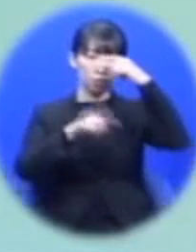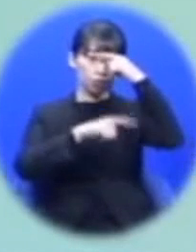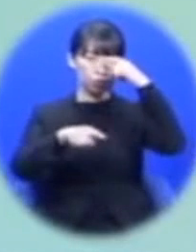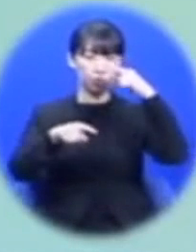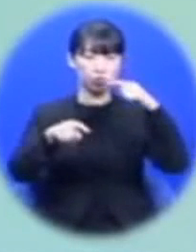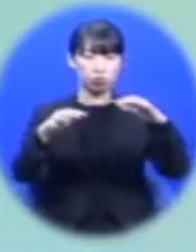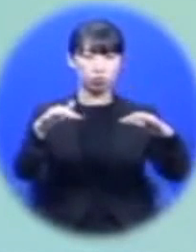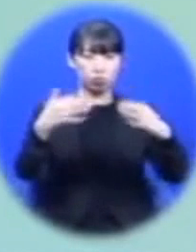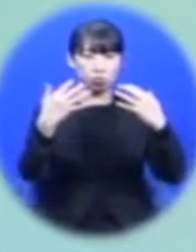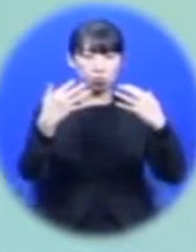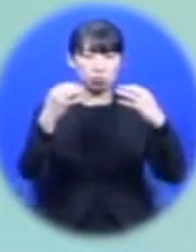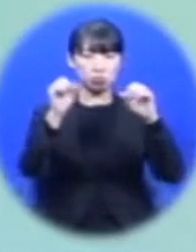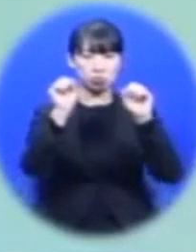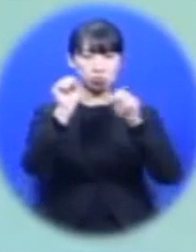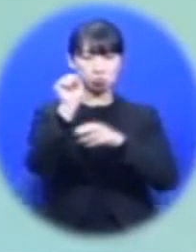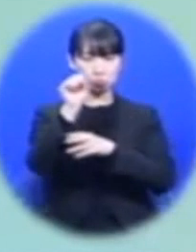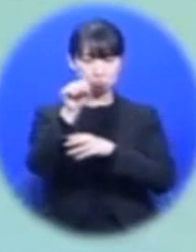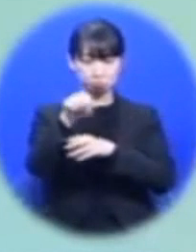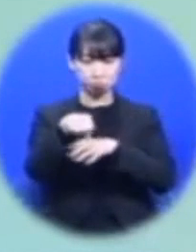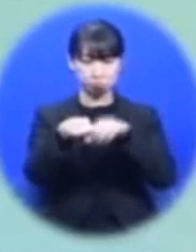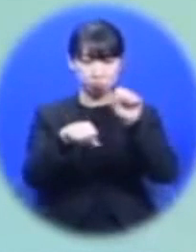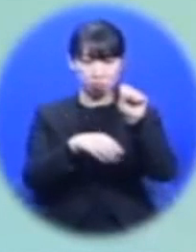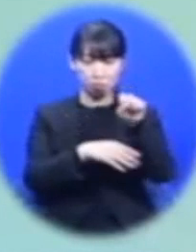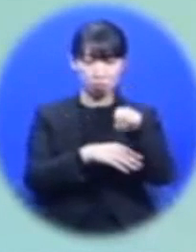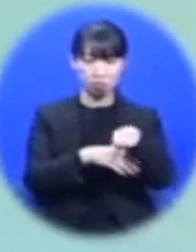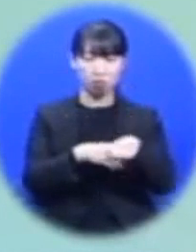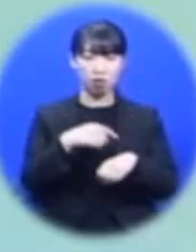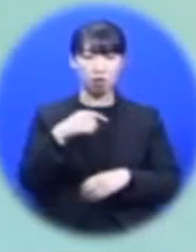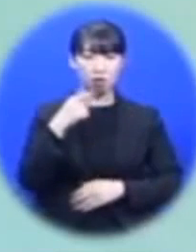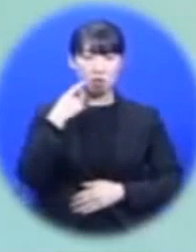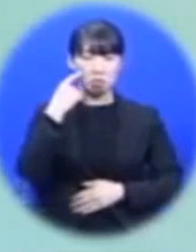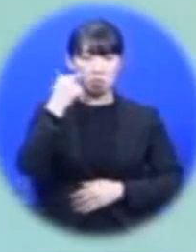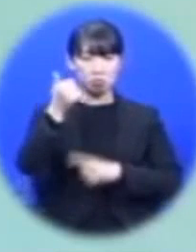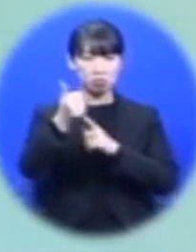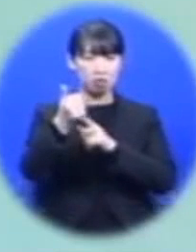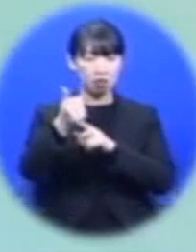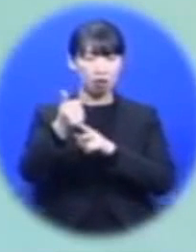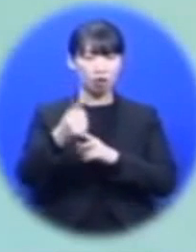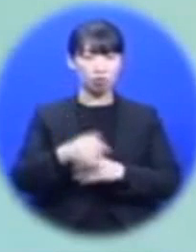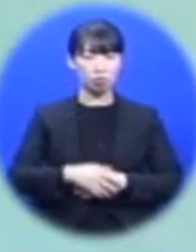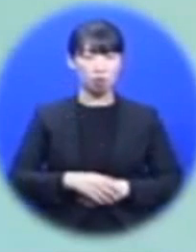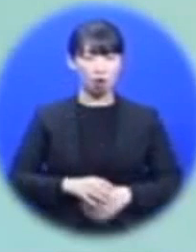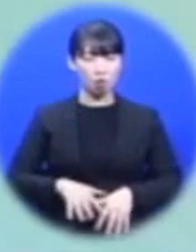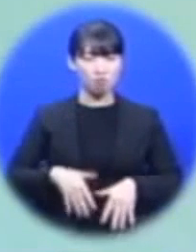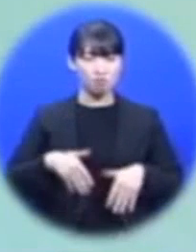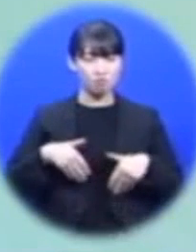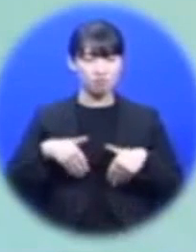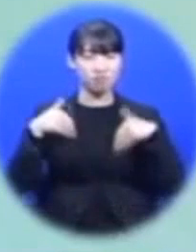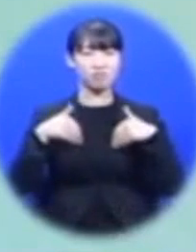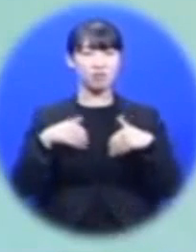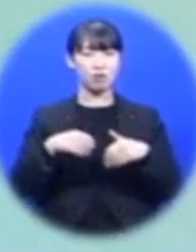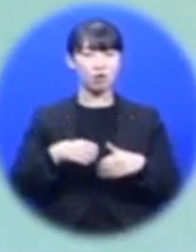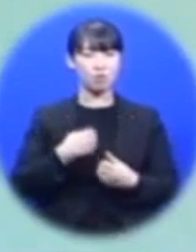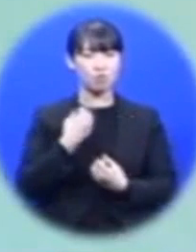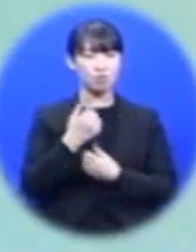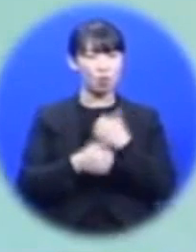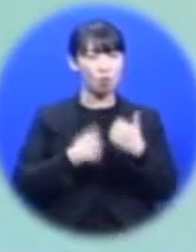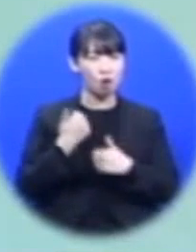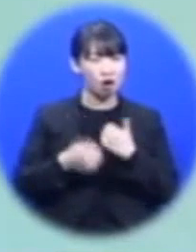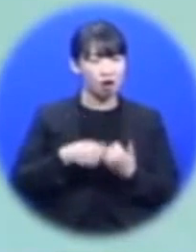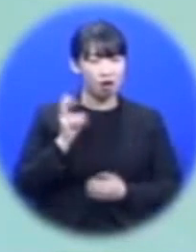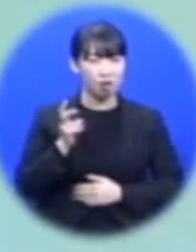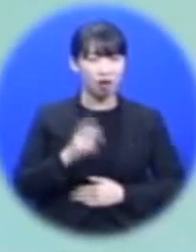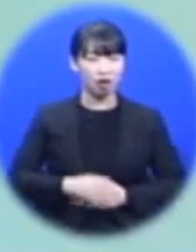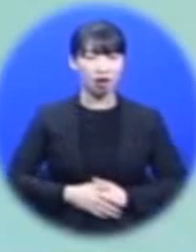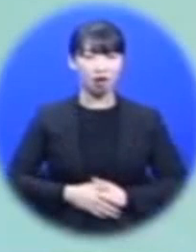고기를 죽였다는 거죠 목사님이 오늘 무디가 오늘 너무 흥분했거나 나이가 많 많다는 것에 대해서